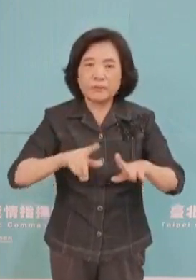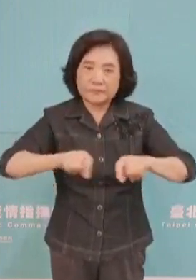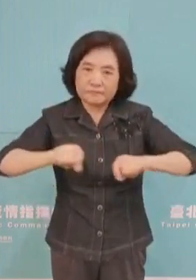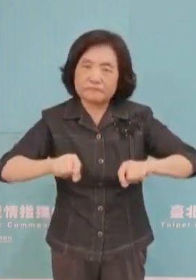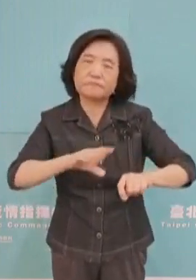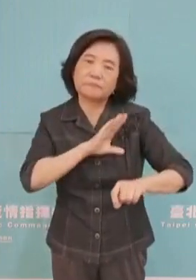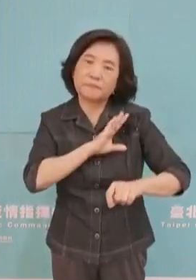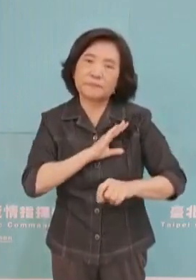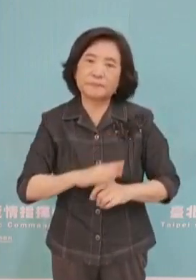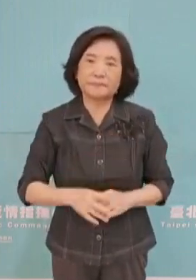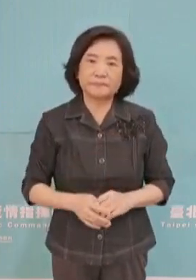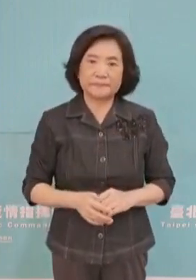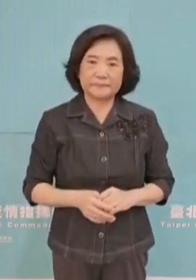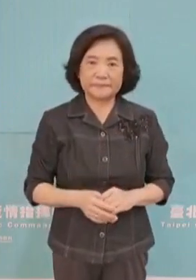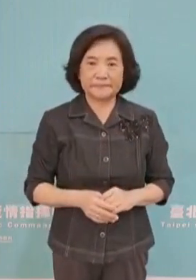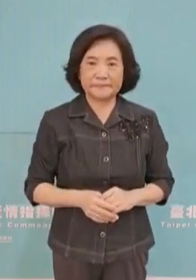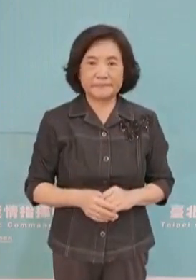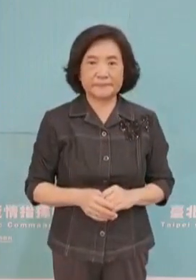划，你知道。